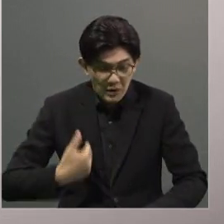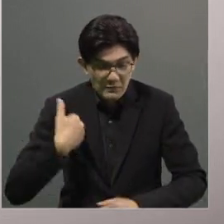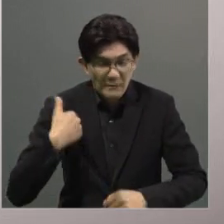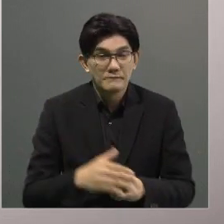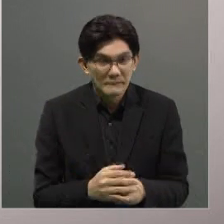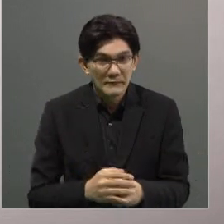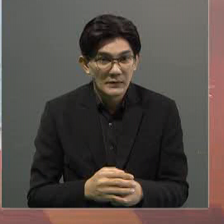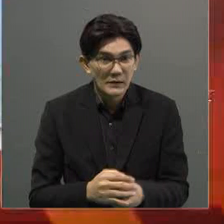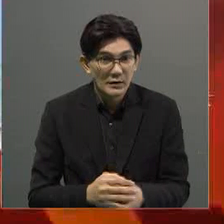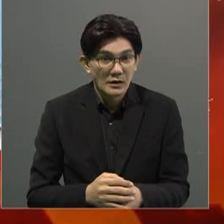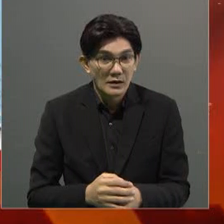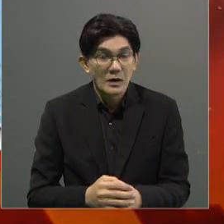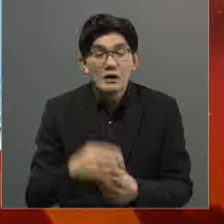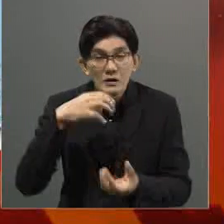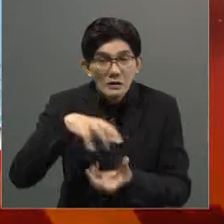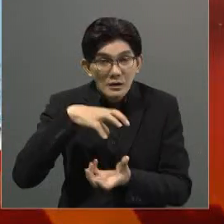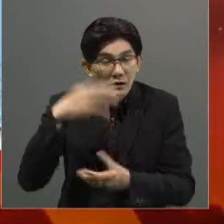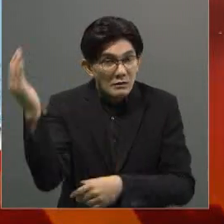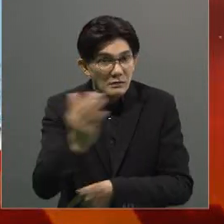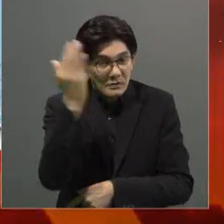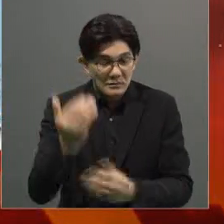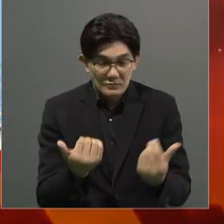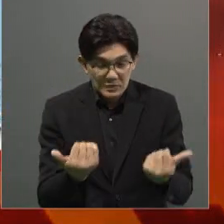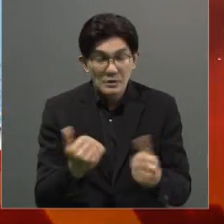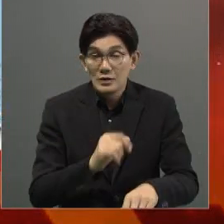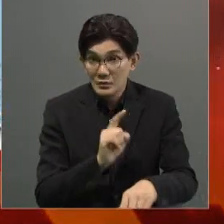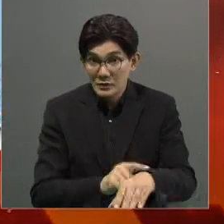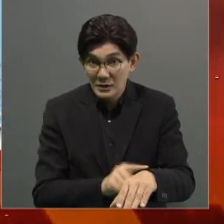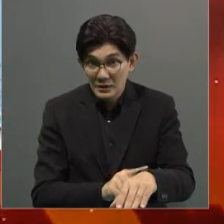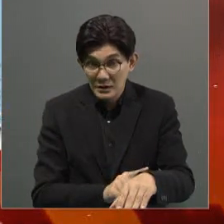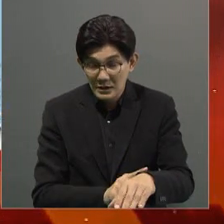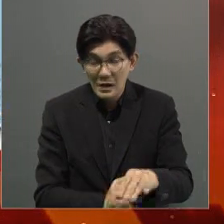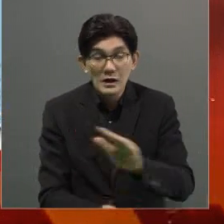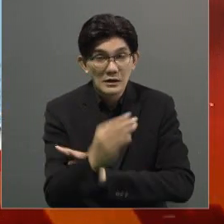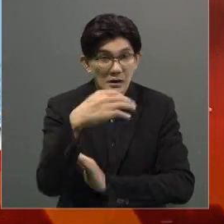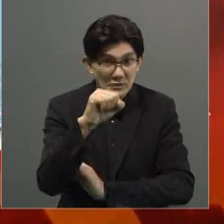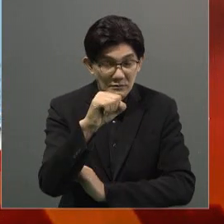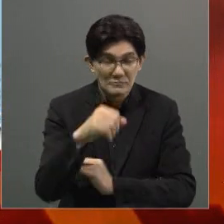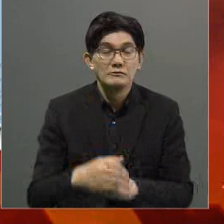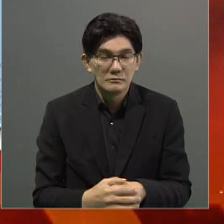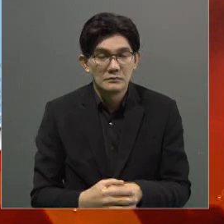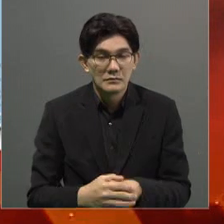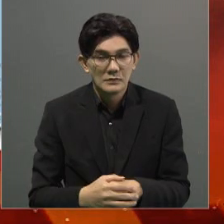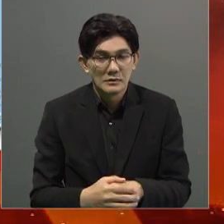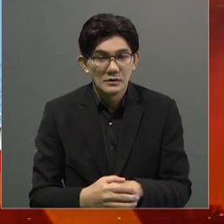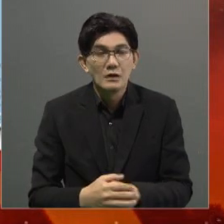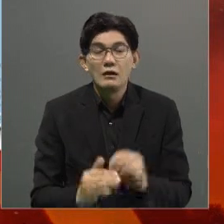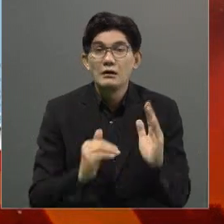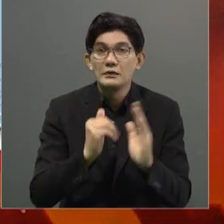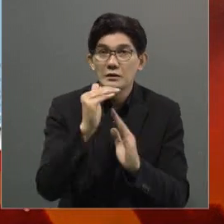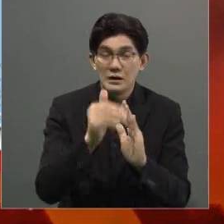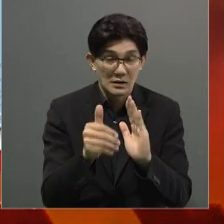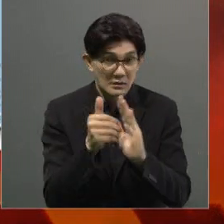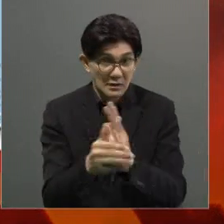เว็บไซต์ air4ไทยครับรายงานคุณภาพอากาศวันนี้ช่วงเวลาประมาณ 10:00นที่ผ่านมาที่ไปเช็คเนี่ยนะฮะพบว่าพื้นที่ภาคเหนือและภาค